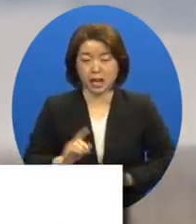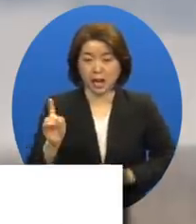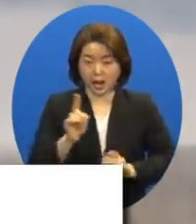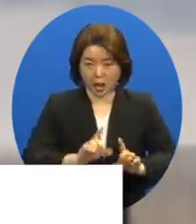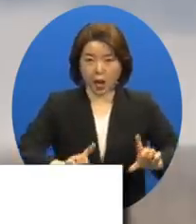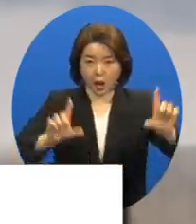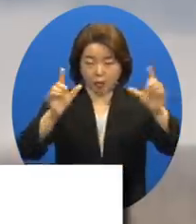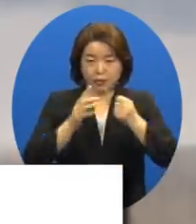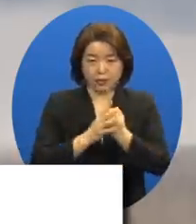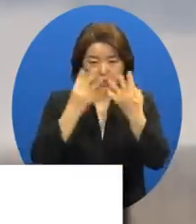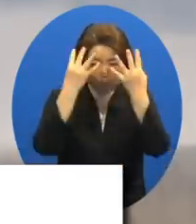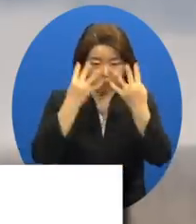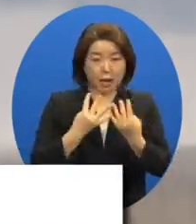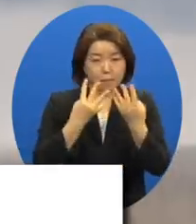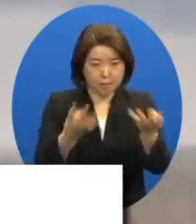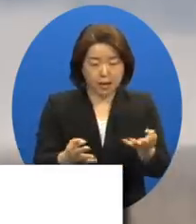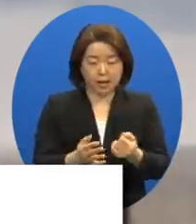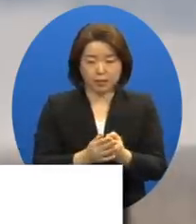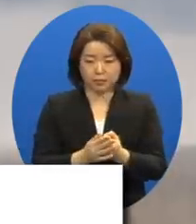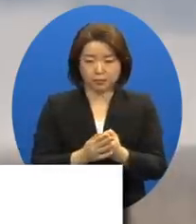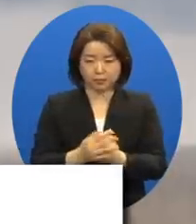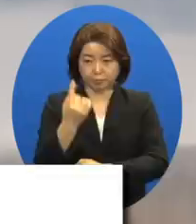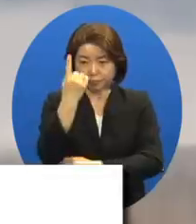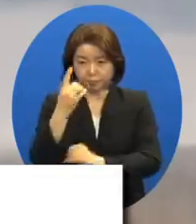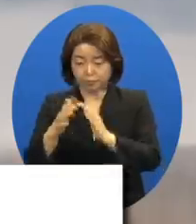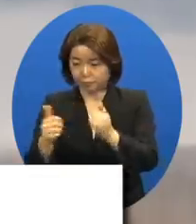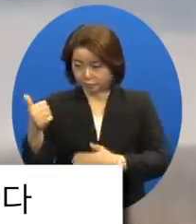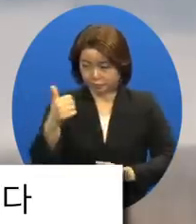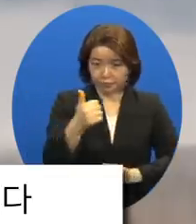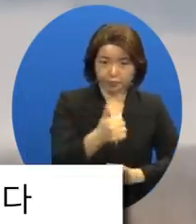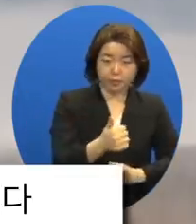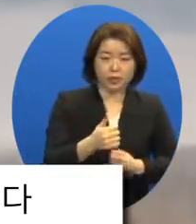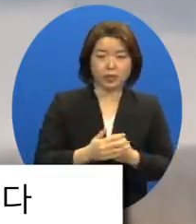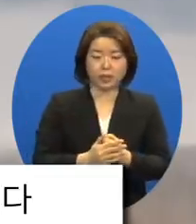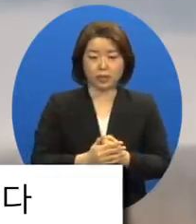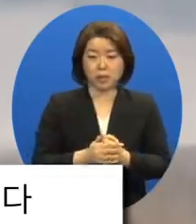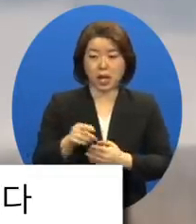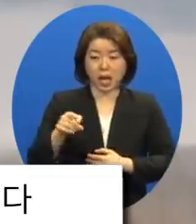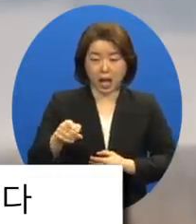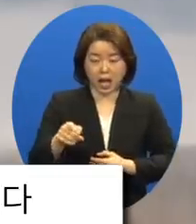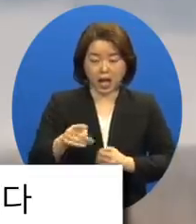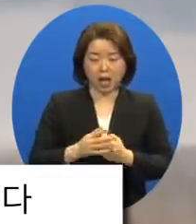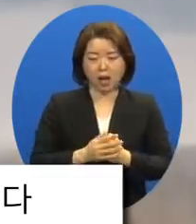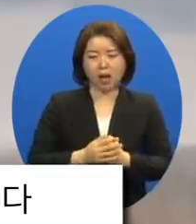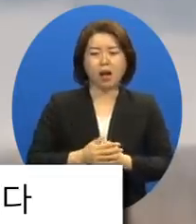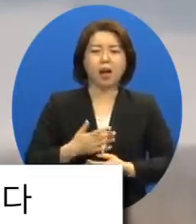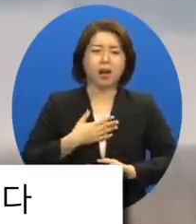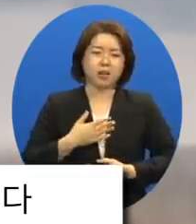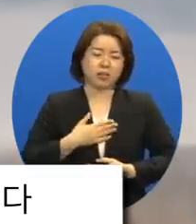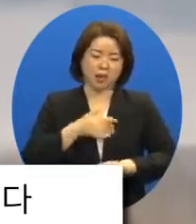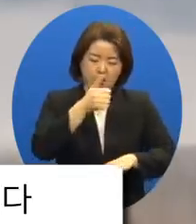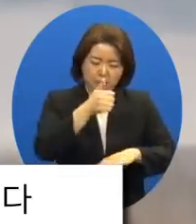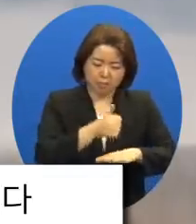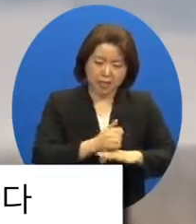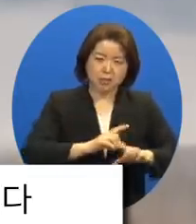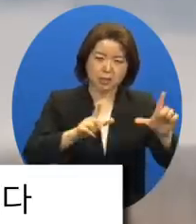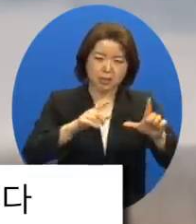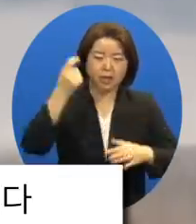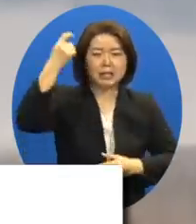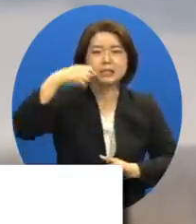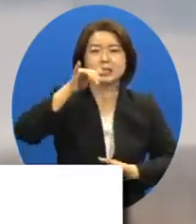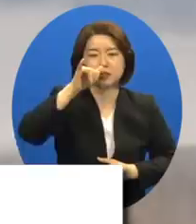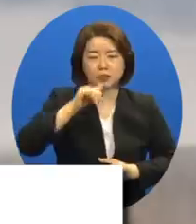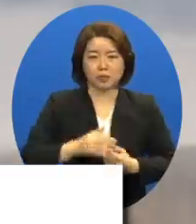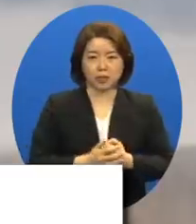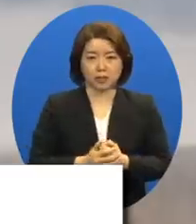감옥의 문이 열리고 간수가 들어오는데 보내 버 목사님이 자기의 마지막 날인 것을 직감 했습니다